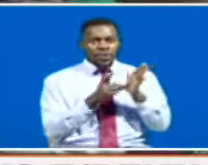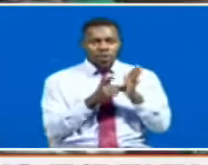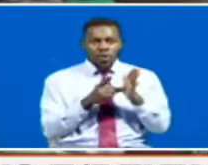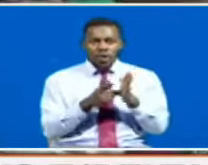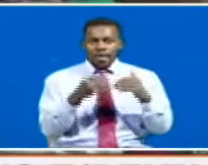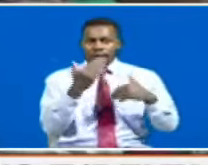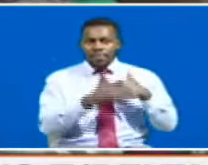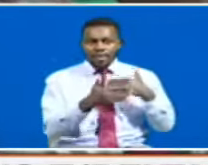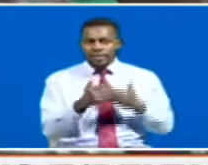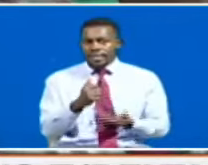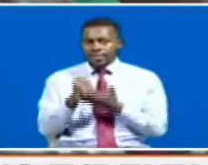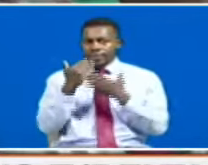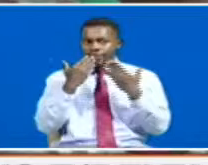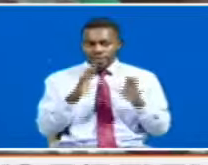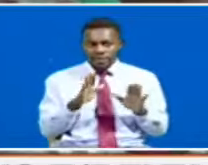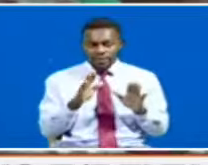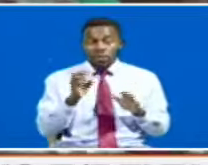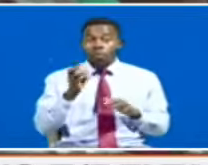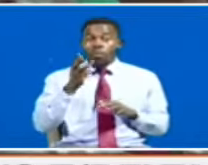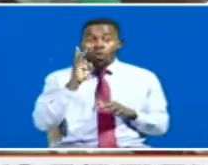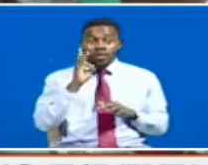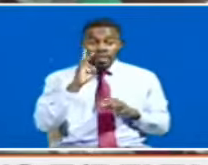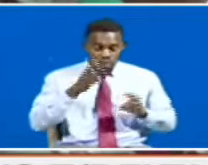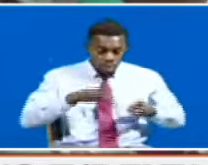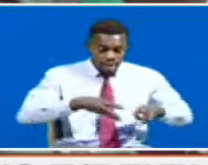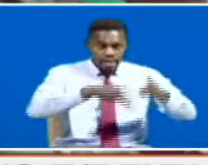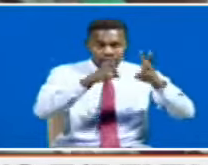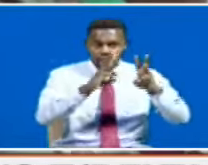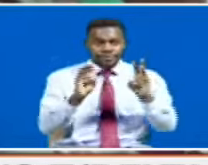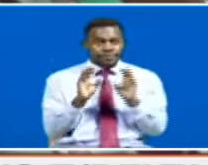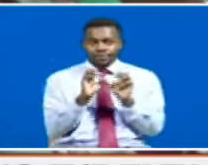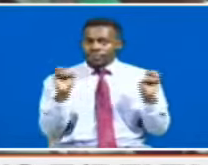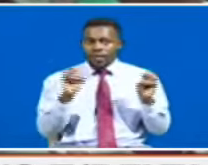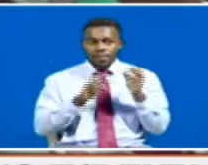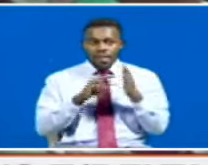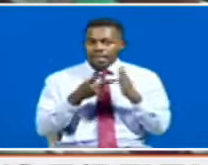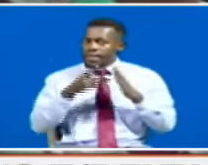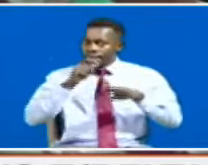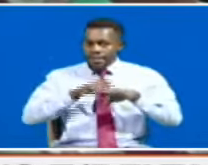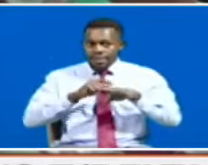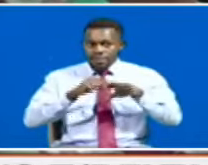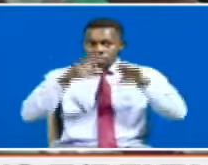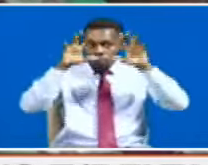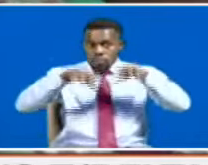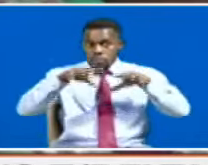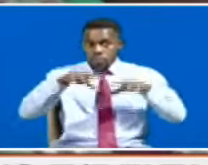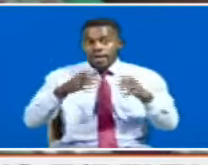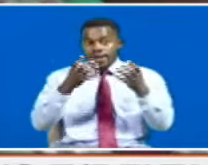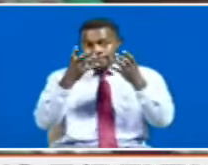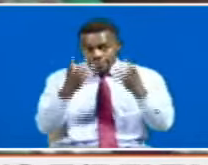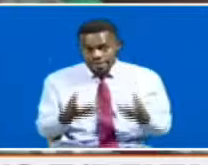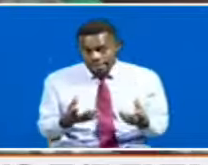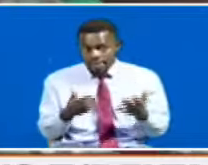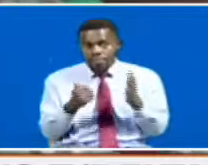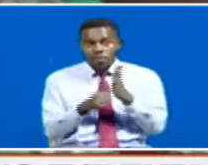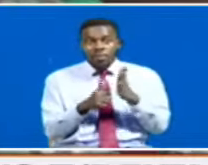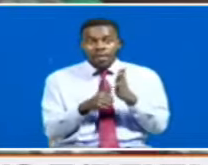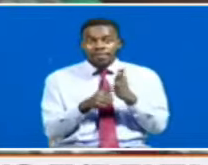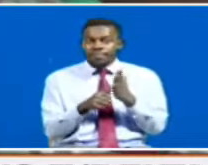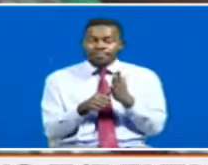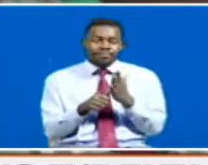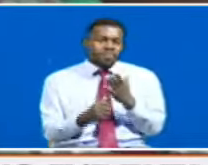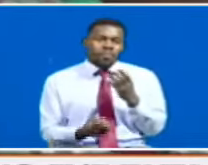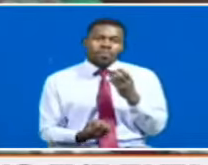Hakuna drainage huku. Kwa hivyo saa zile mvua imenyesha, tunajipata maji imeingia kila